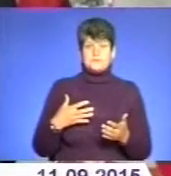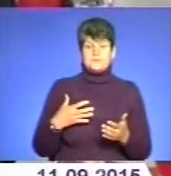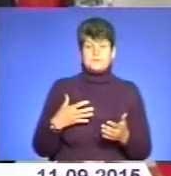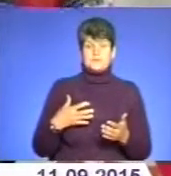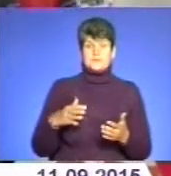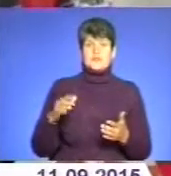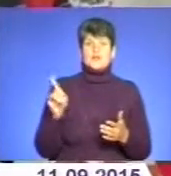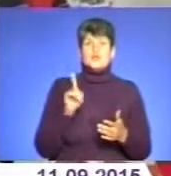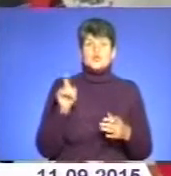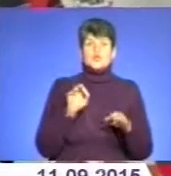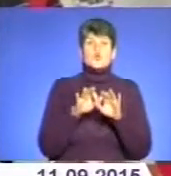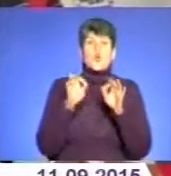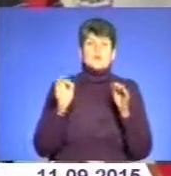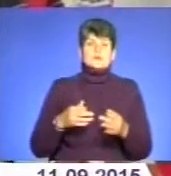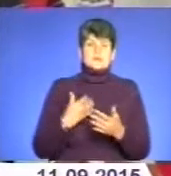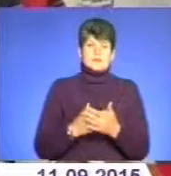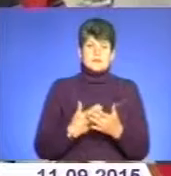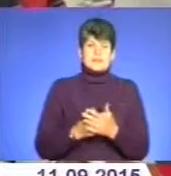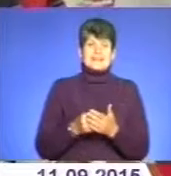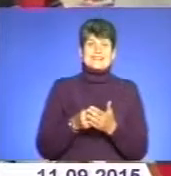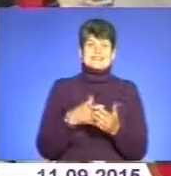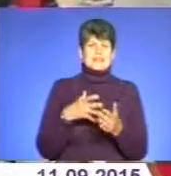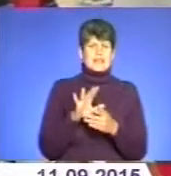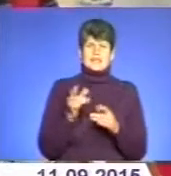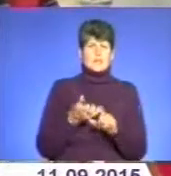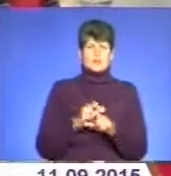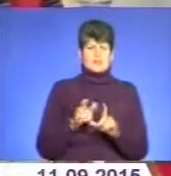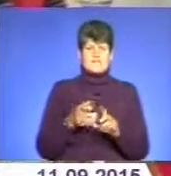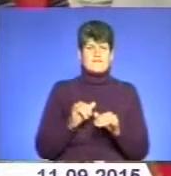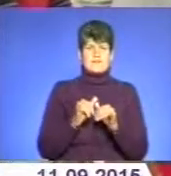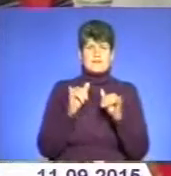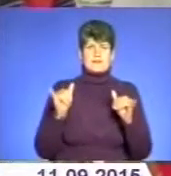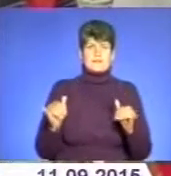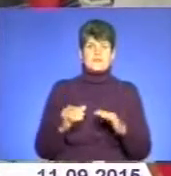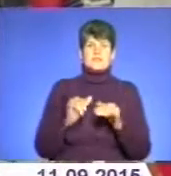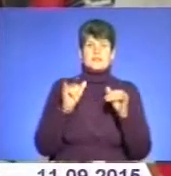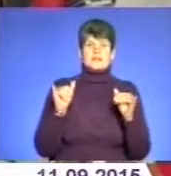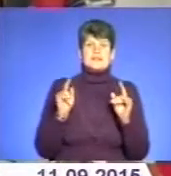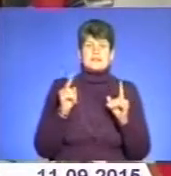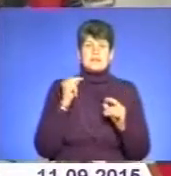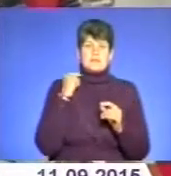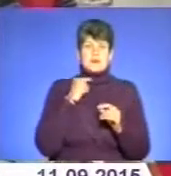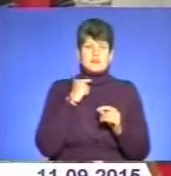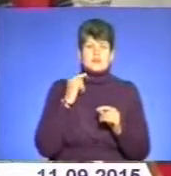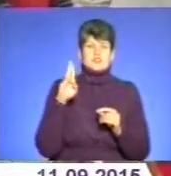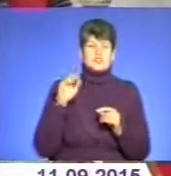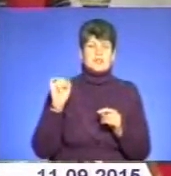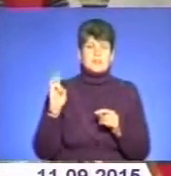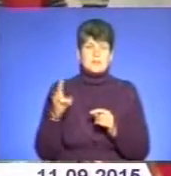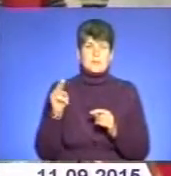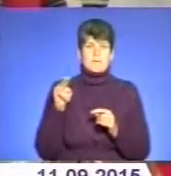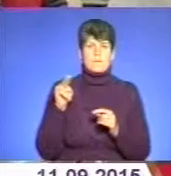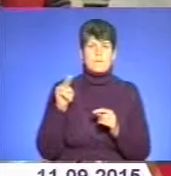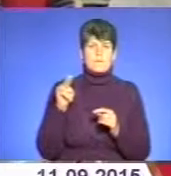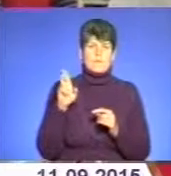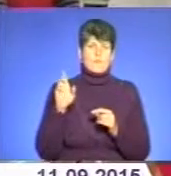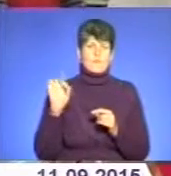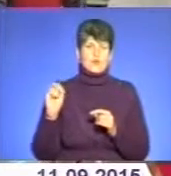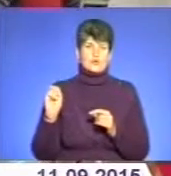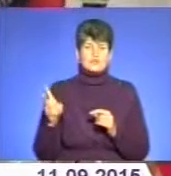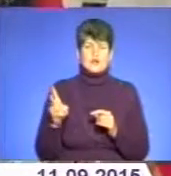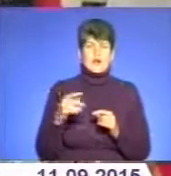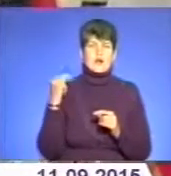Що з ковбаси, то, скажімо, то так, ціна не дуже так виросла. Головне, то, що виросло таке м'ясо. Шинки, бочок, полядвиця, печені повиростало. А